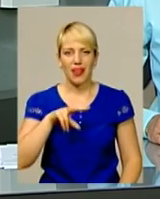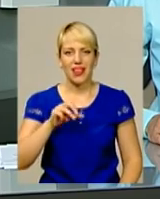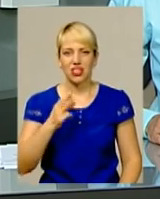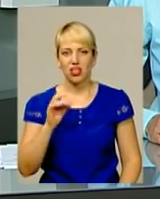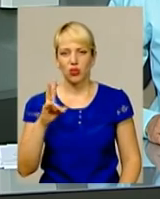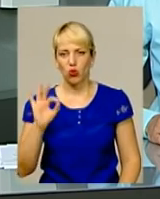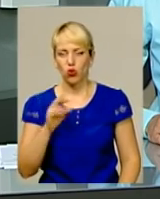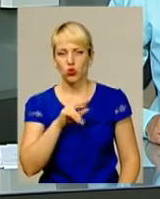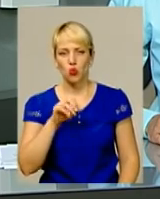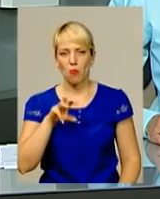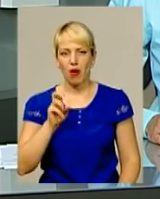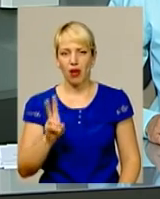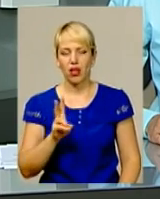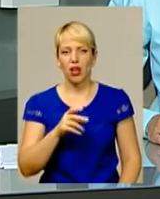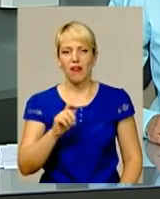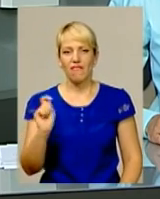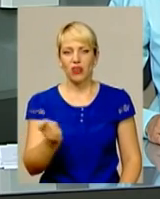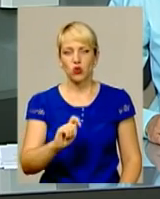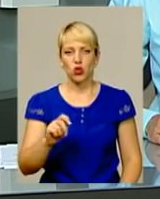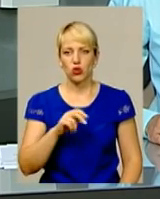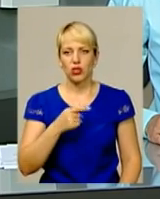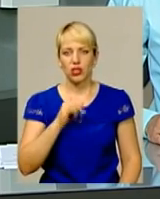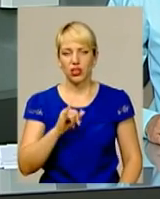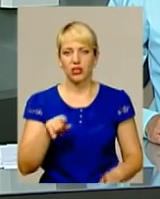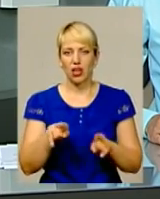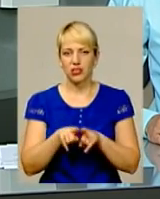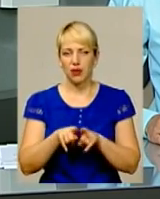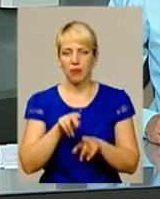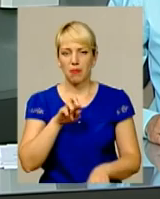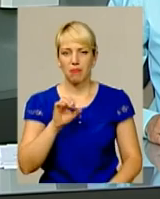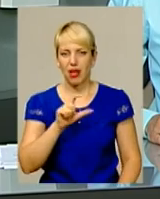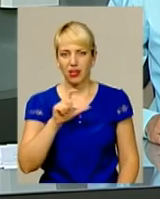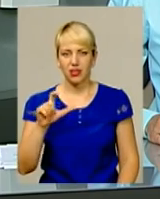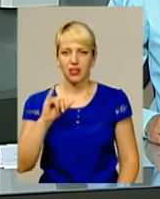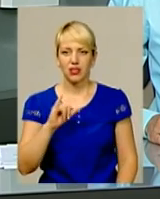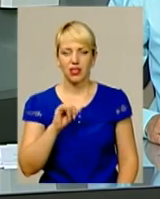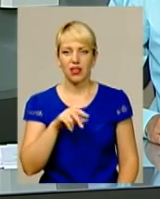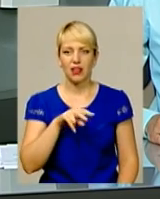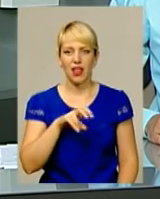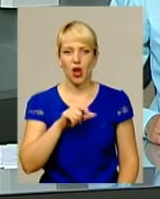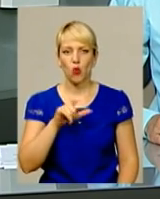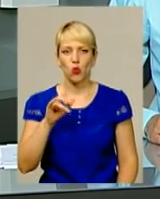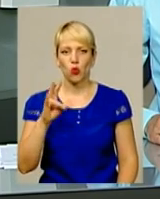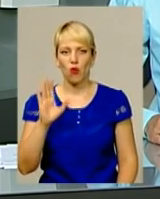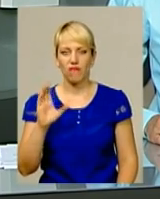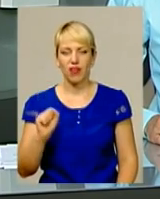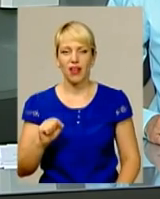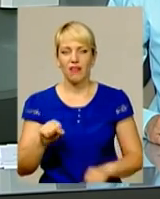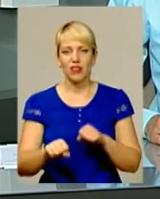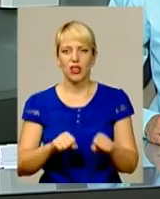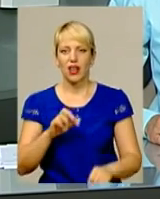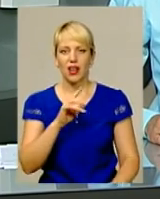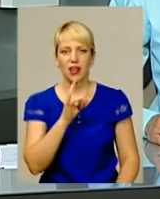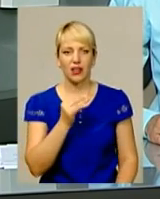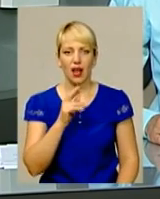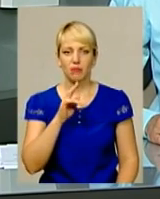Чумак, фехтувальниця Аліна Комащук, а також легкоатлети Марина Бех та Наталія Легонькова. Подільська велосипедистка Тетяна